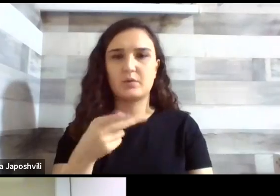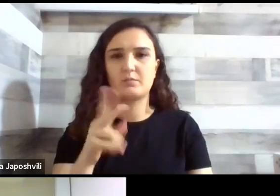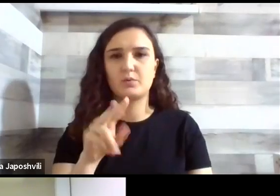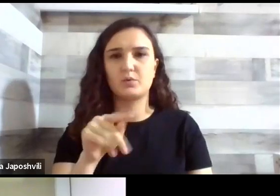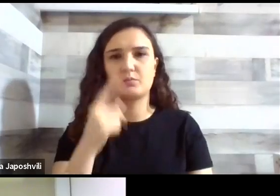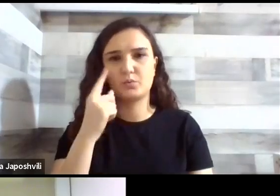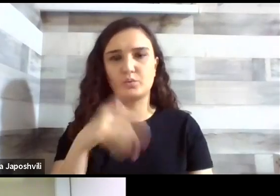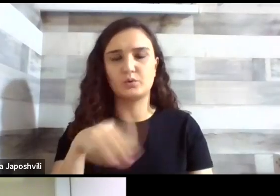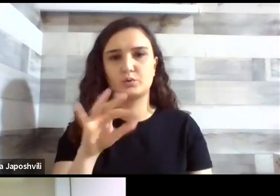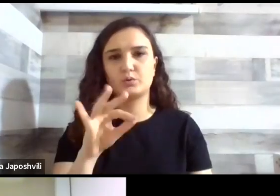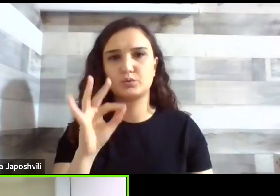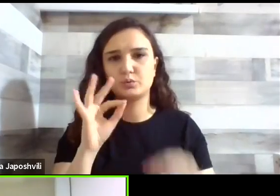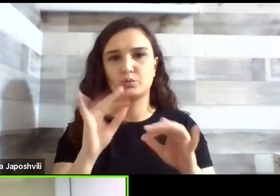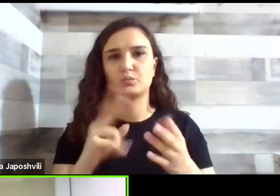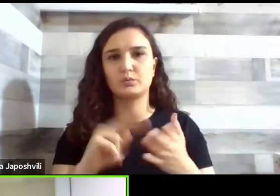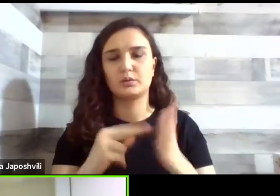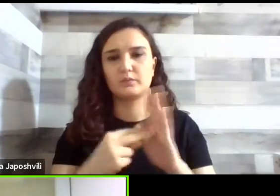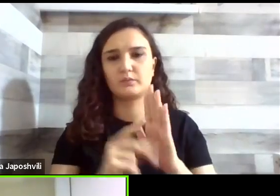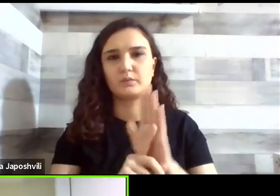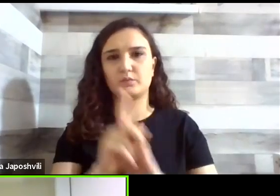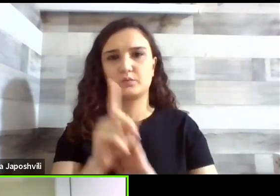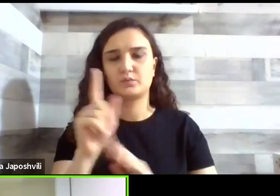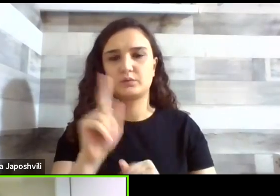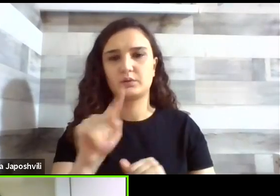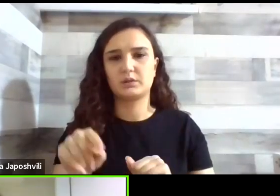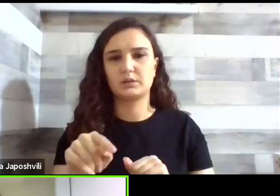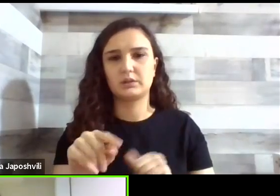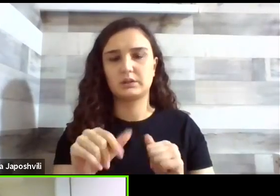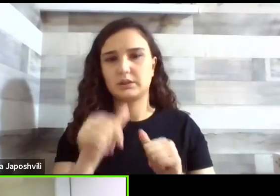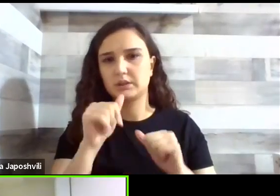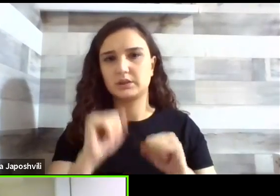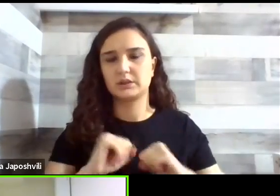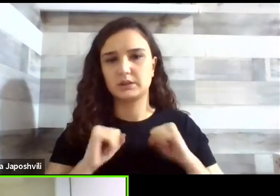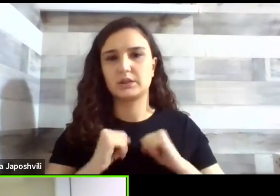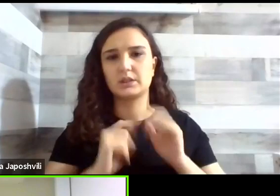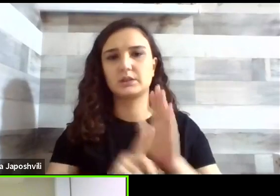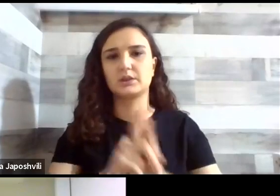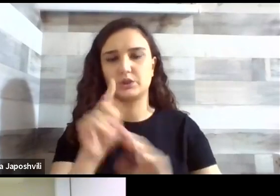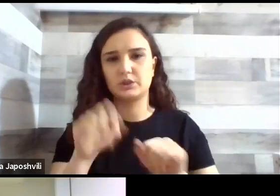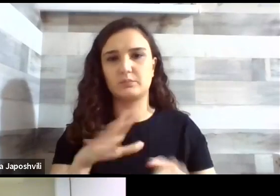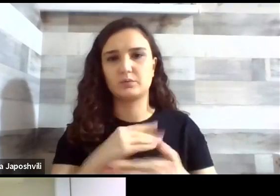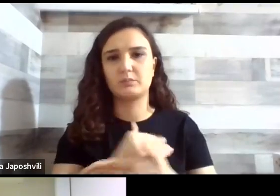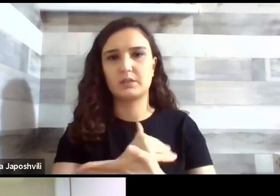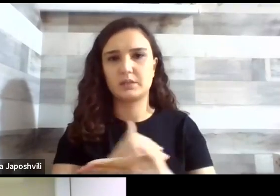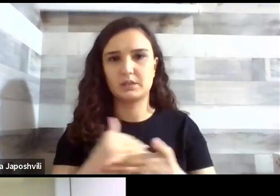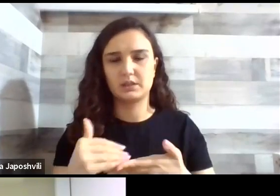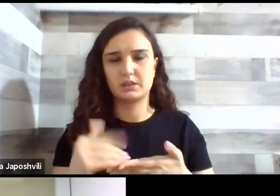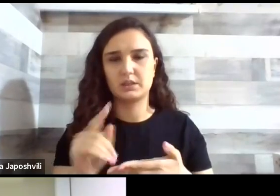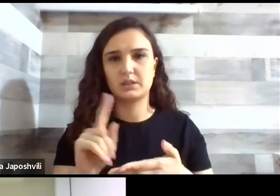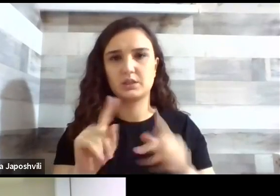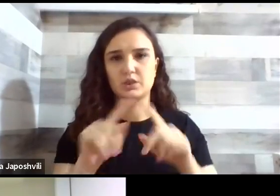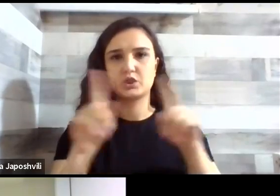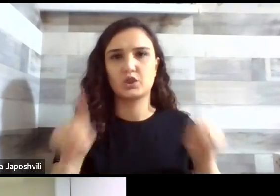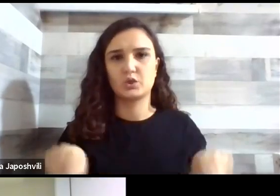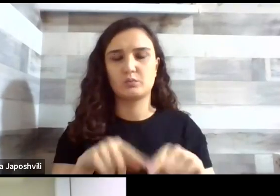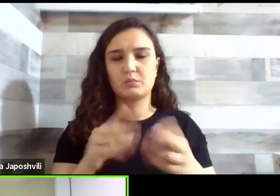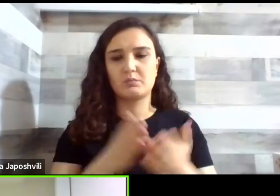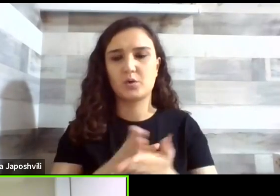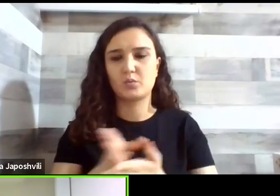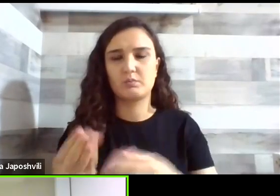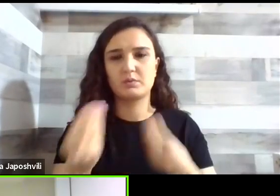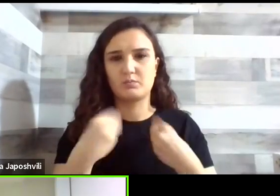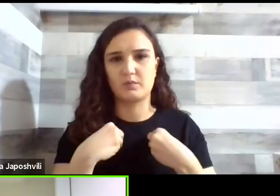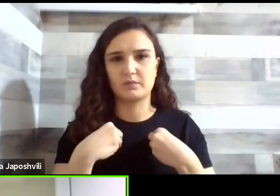გონია რომ სწორედ უნდა დავიწყოთ აი რაღაცა საწყისი შეიძლება იყოს ბაზისი და რაღაცა ჩარჩო, რომელიც მიმართულებას მოგცეს,